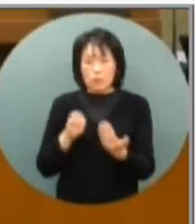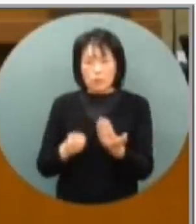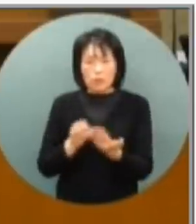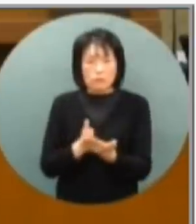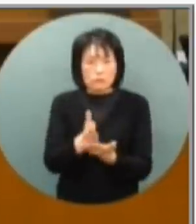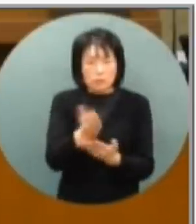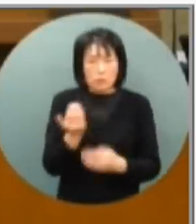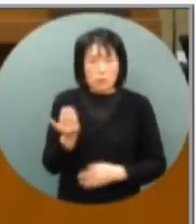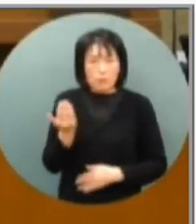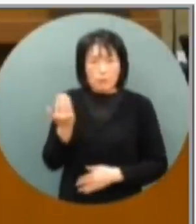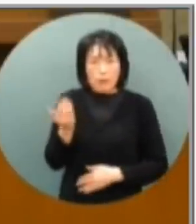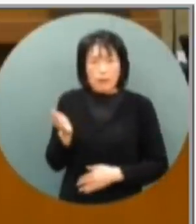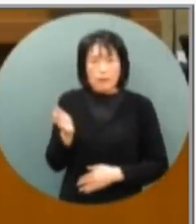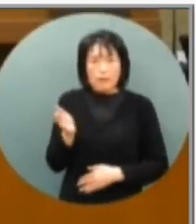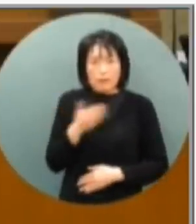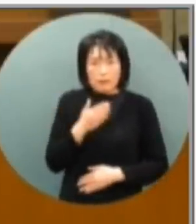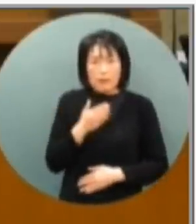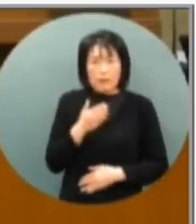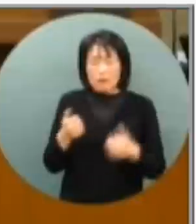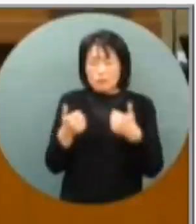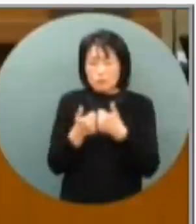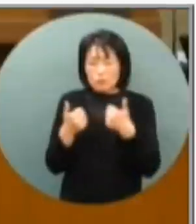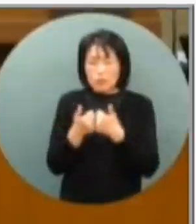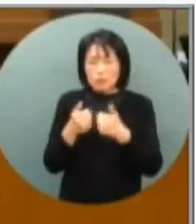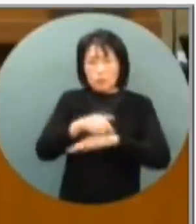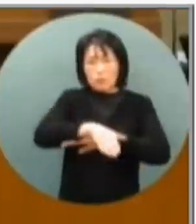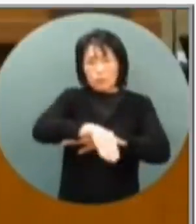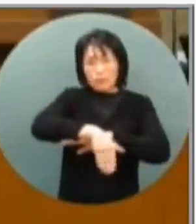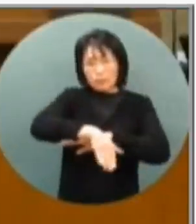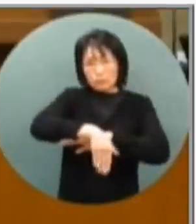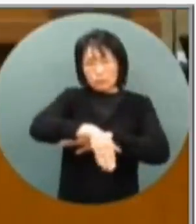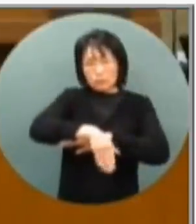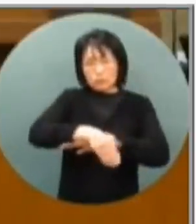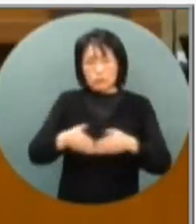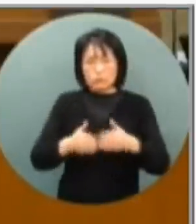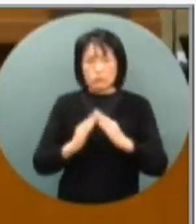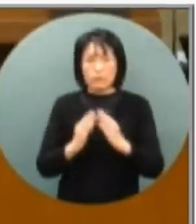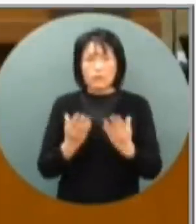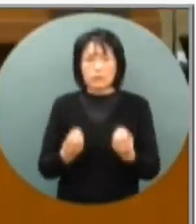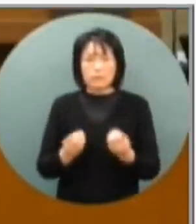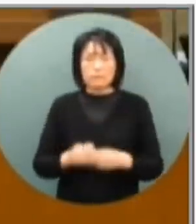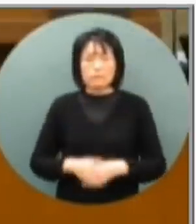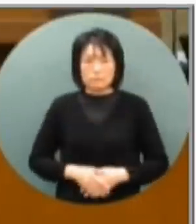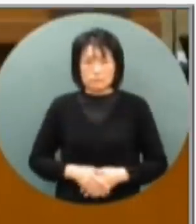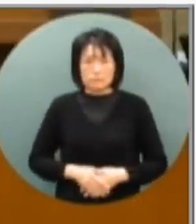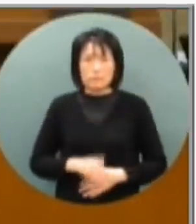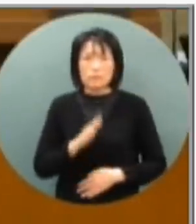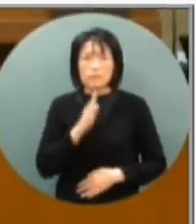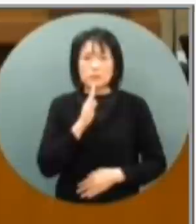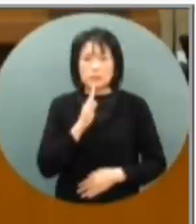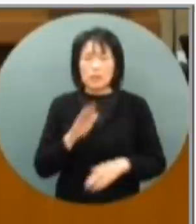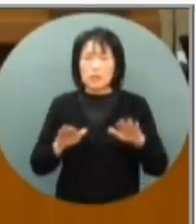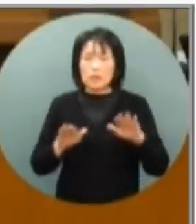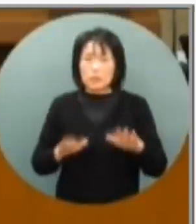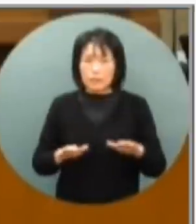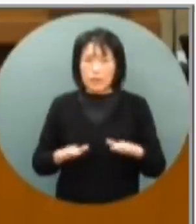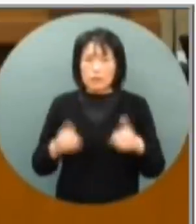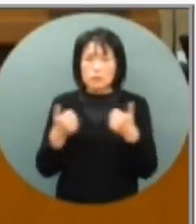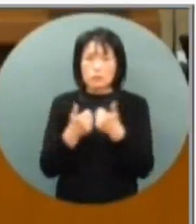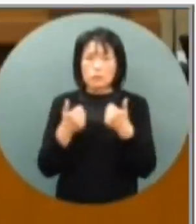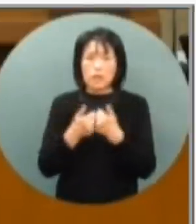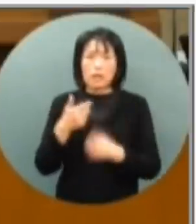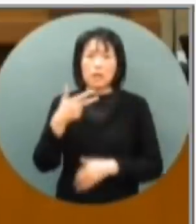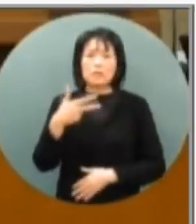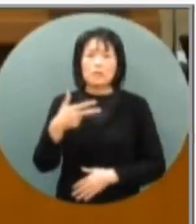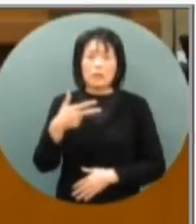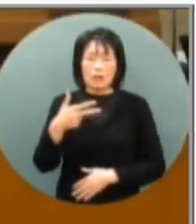される前からですね、私ども相談窓口を、作らさせていただき、現実にも今7件ぐらいご相談が